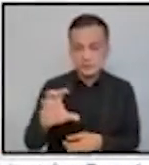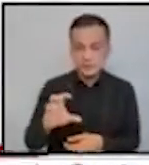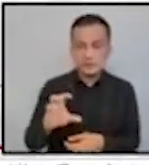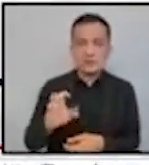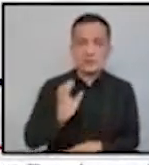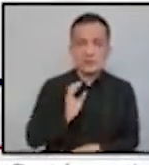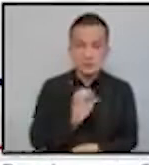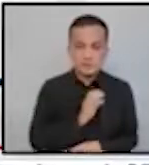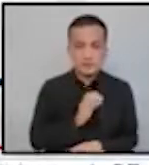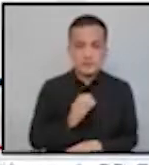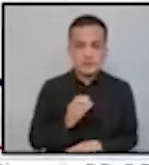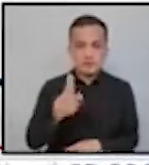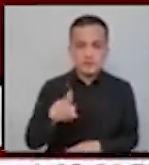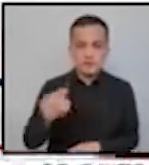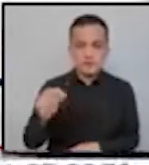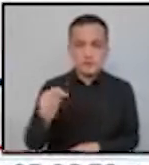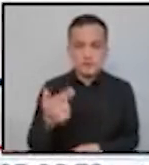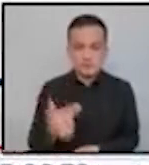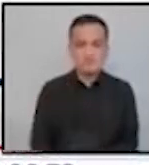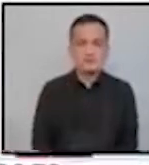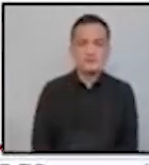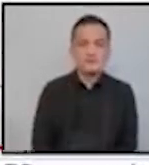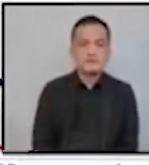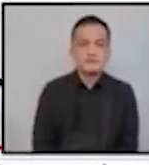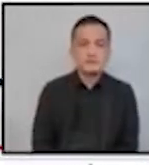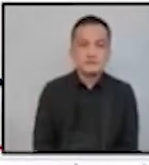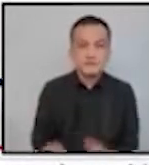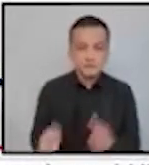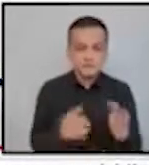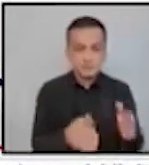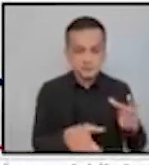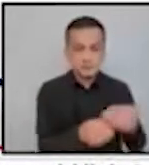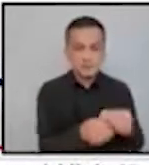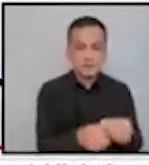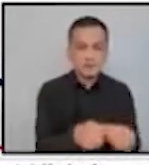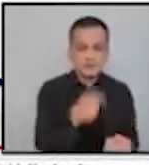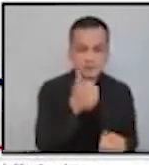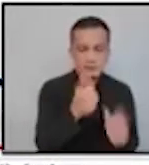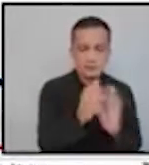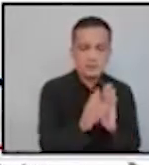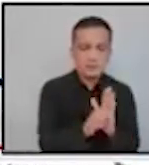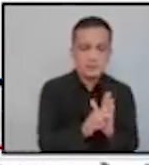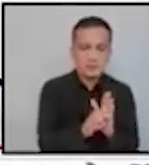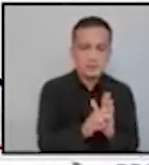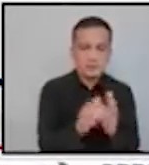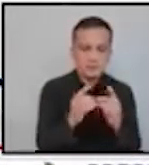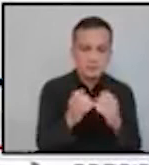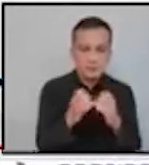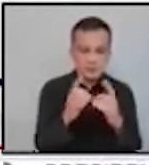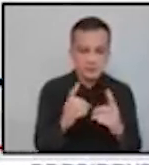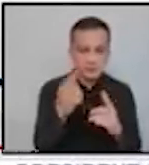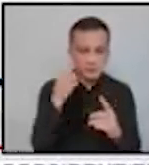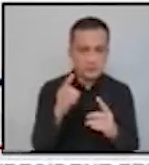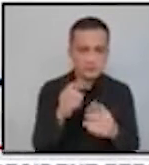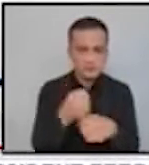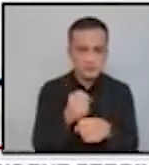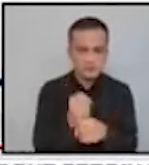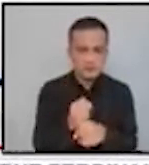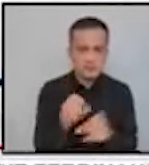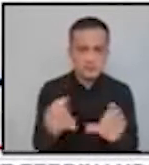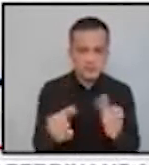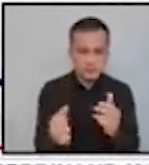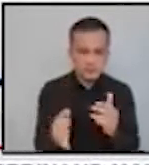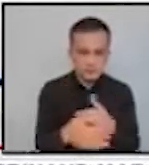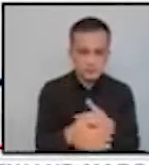sa UPPGH. Samantala, idinagdag ang 10 bilyong piso sa DepEd para sa pagpapagawa ng classroom at